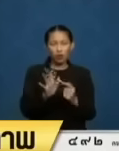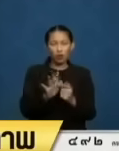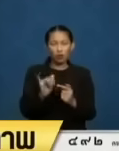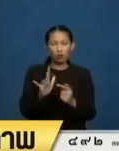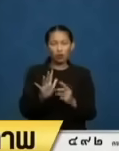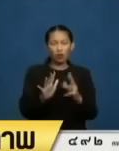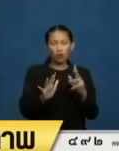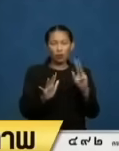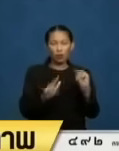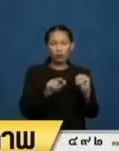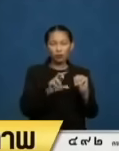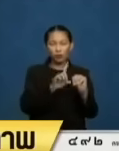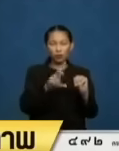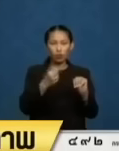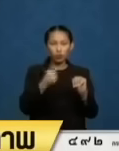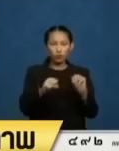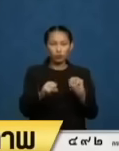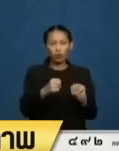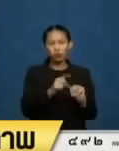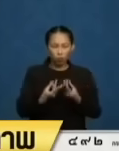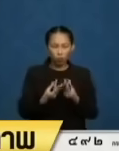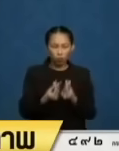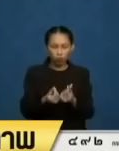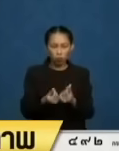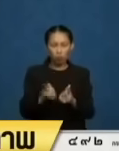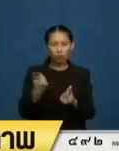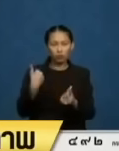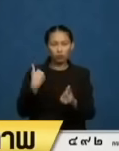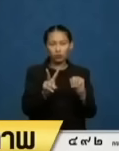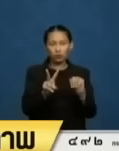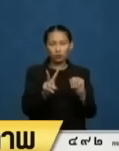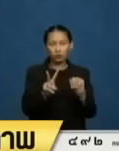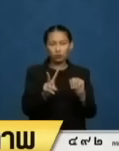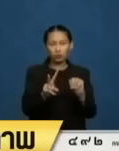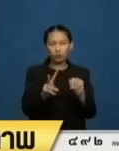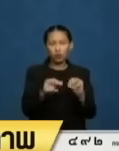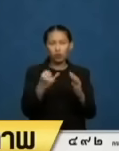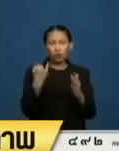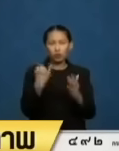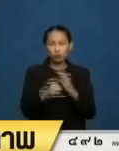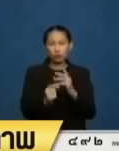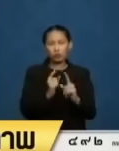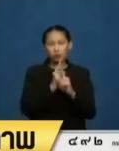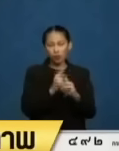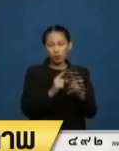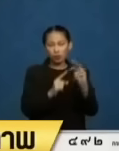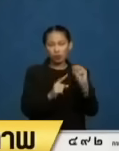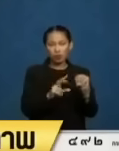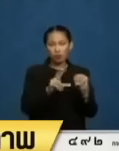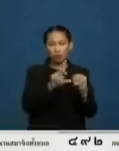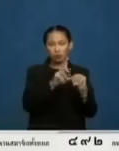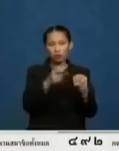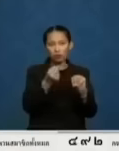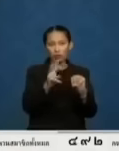ประชาชนปัจจุบันที่บอกว่าต้องรวม112ด้วยแล้วก็สนับสนุนให้ส่งรัฐบาลเพื่อพิจารณาดำเนินการออกกฎหมาย